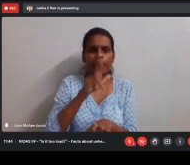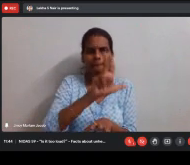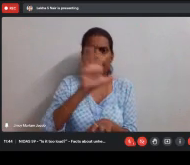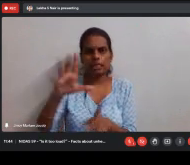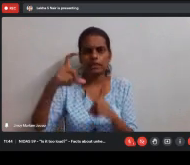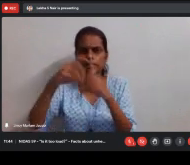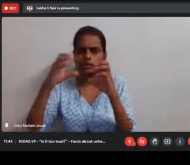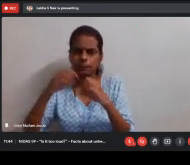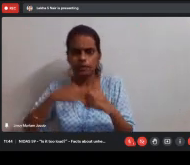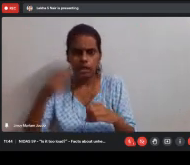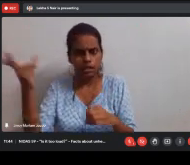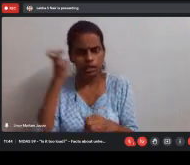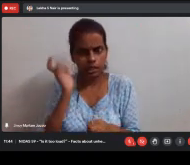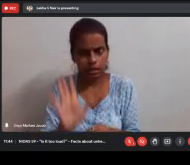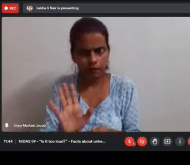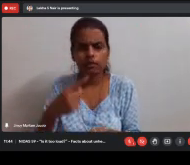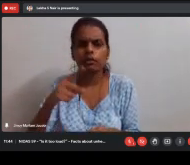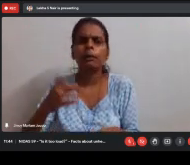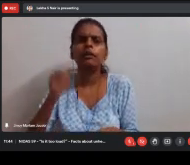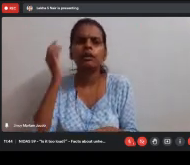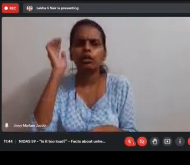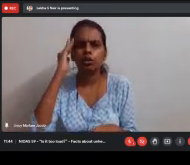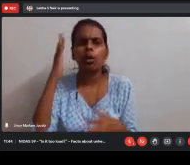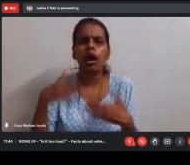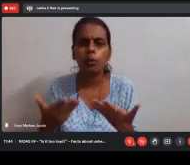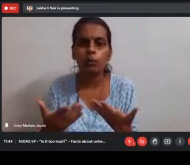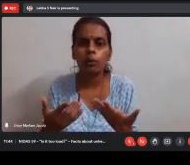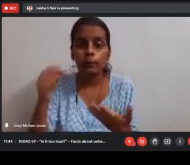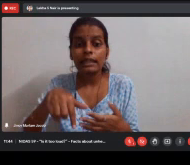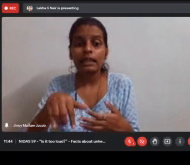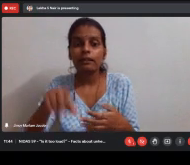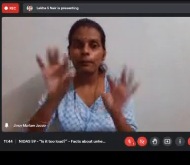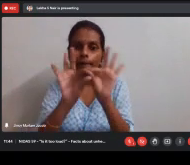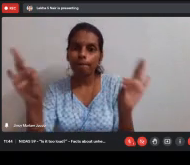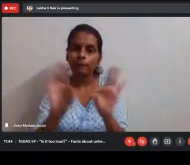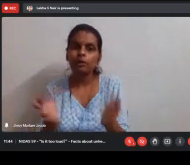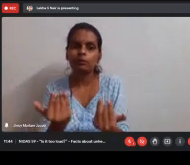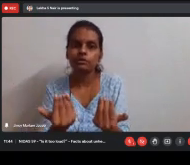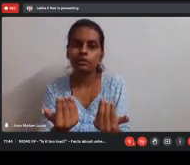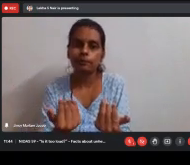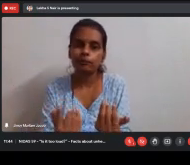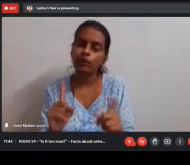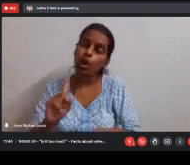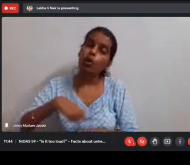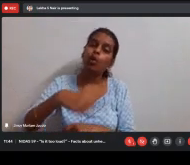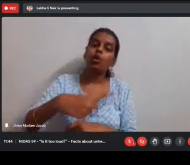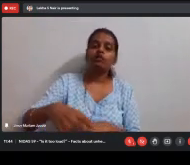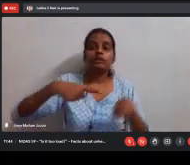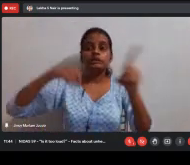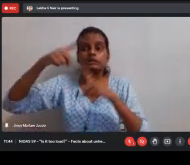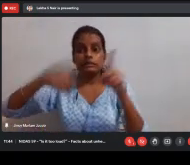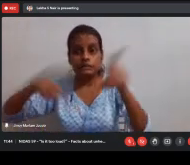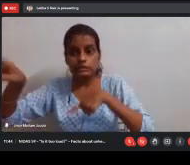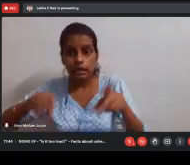കിട്ടും. ഈ സൗണ്ട് ലെവൽ മീറ്റർ വെച്ചിട്ട് നമുക്ക് നമ്മൾ ഇരിക്കുന്ന സ്ഥലത്തെ നോയിസ് മെഷർ ചെയ്യാൻ പറ്റും. ഇപ്പൊ ഈ പറഞ്ഞല്ലോ 85 dB, ഞാൻ എങ്ങനെയാ